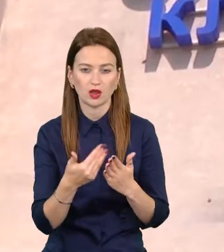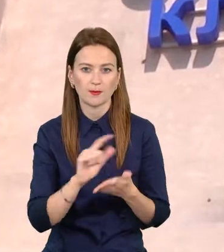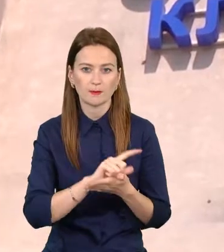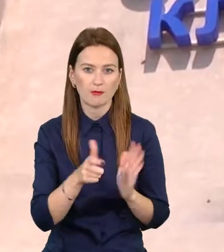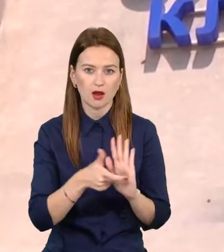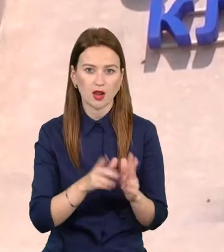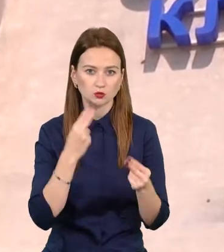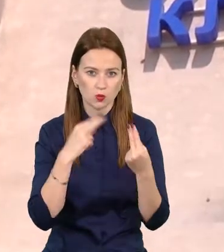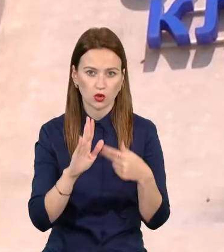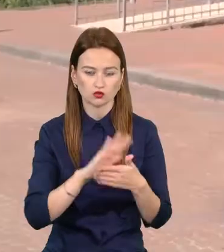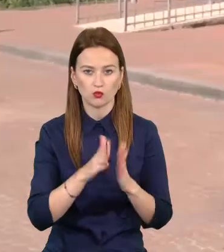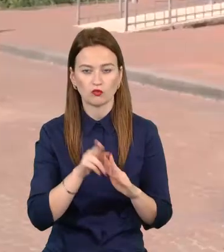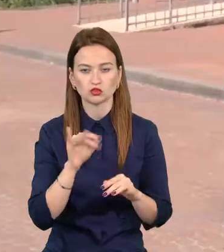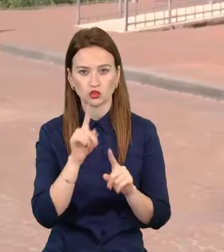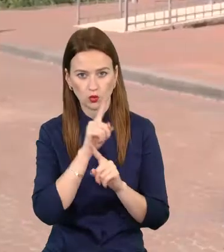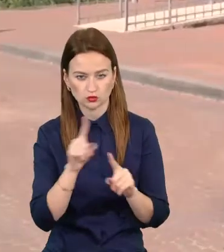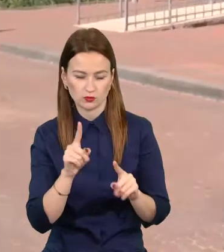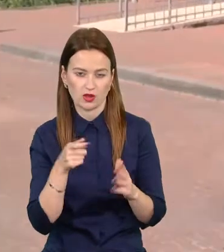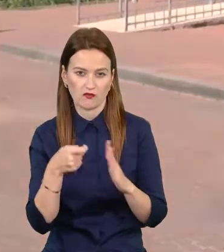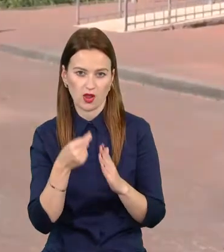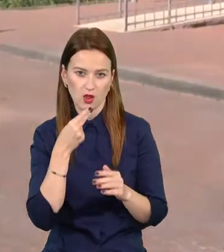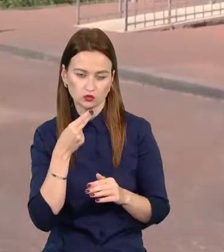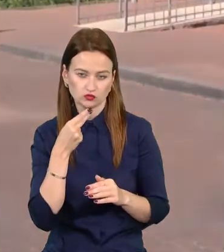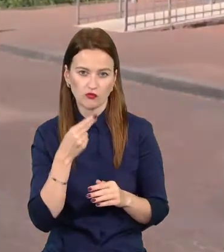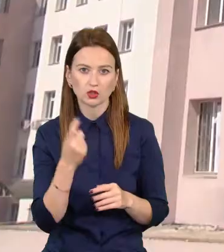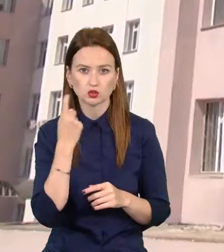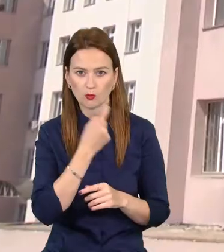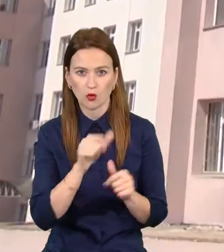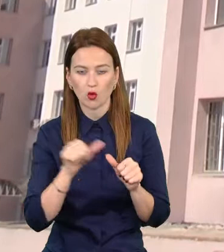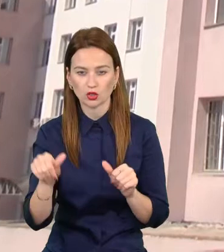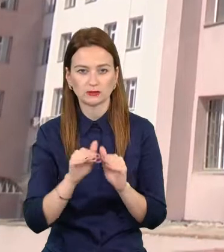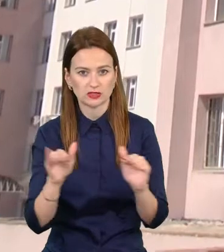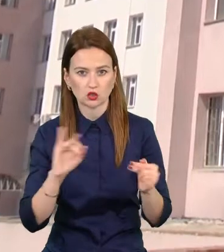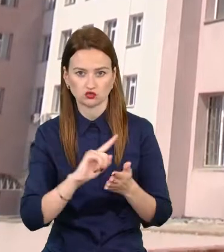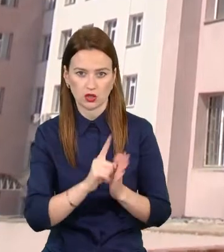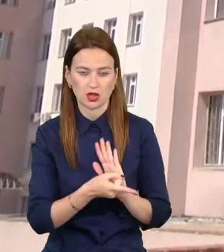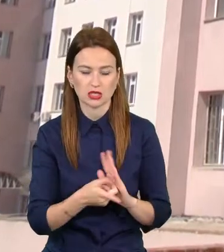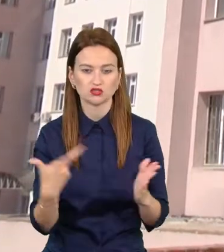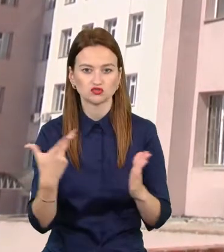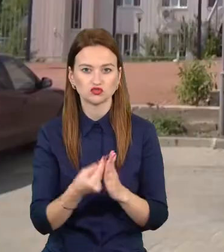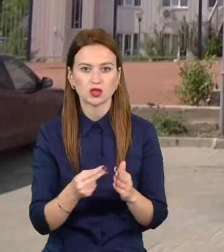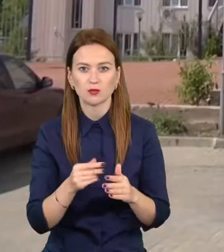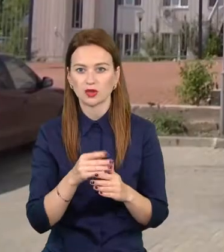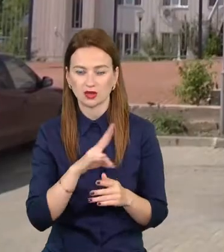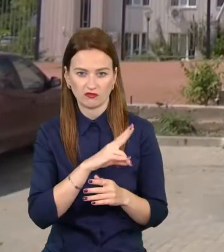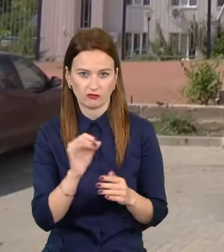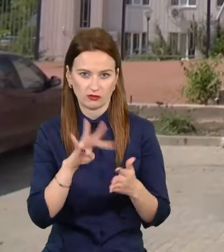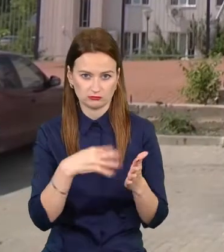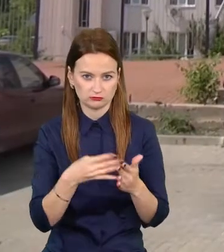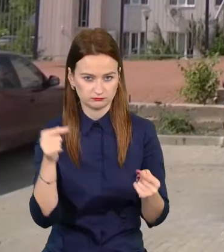з покращеними умовами чи особливе харчування, стоматології, окрім дитячої та екстреної, щеплення поза національним